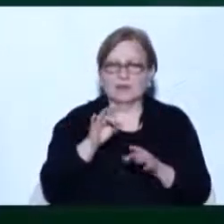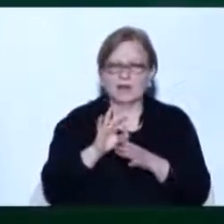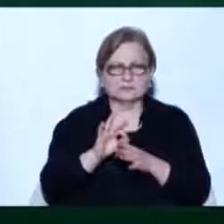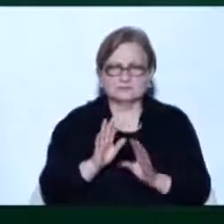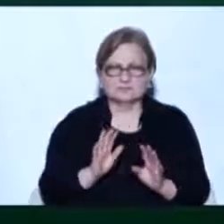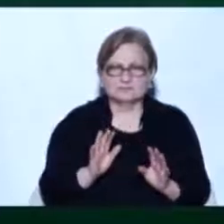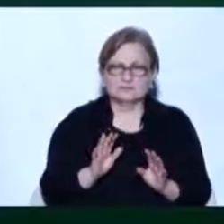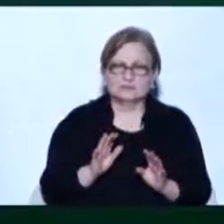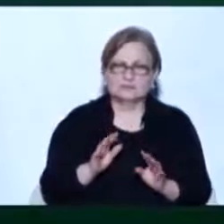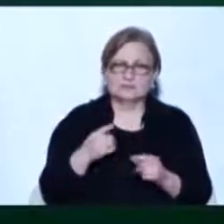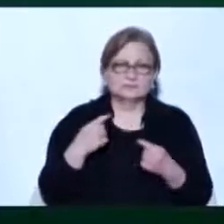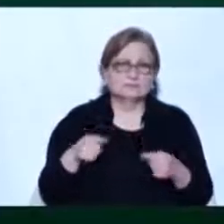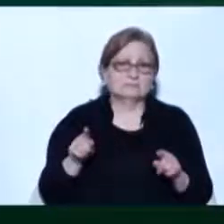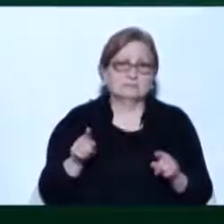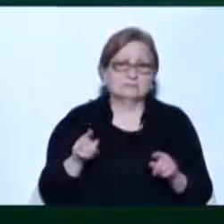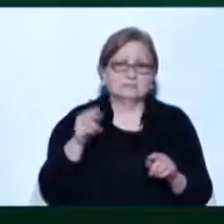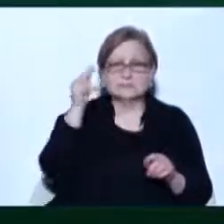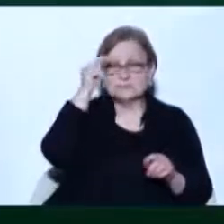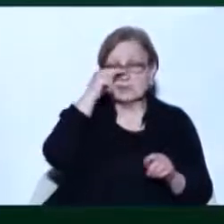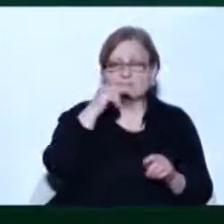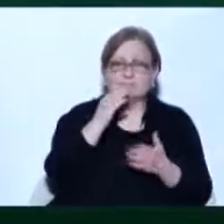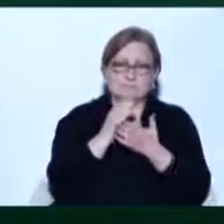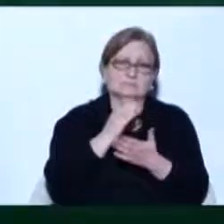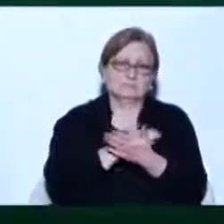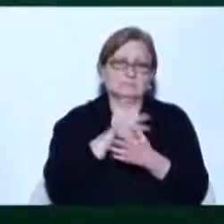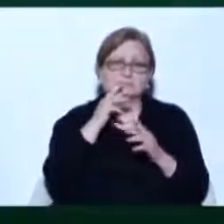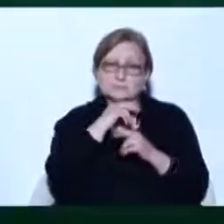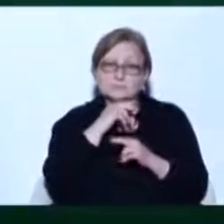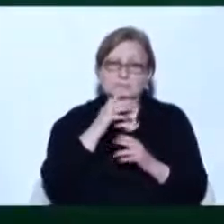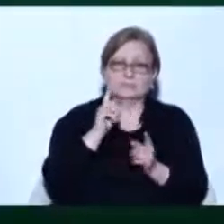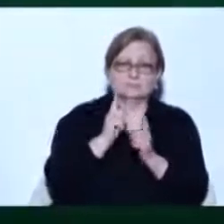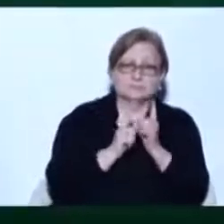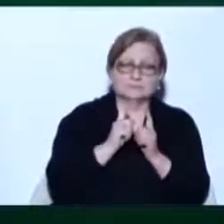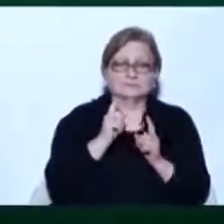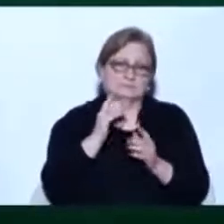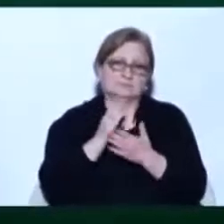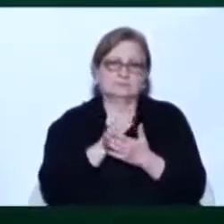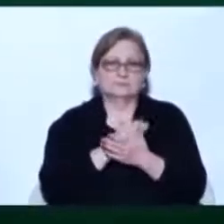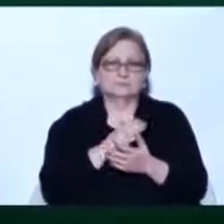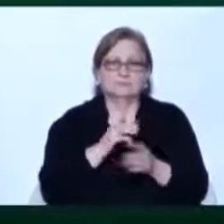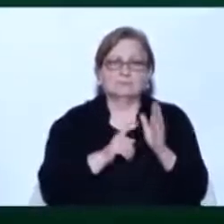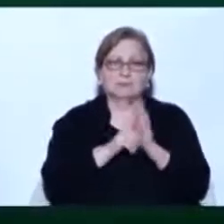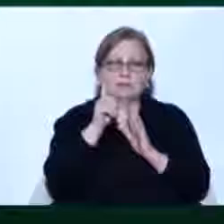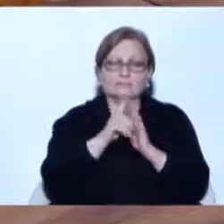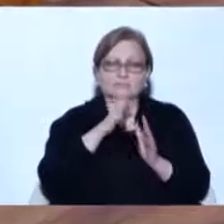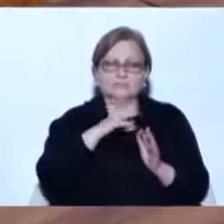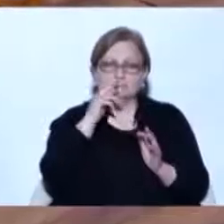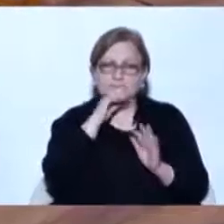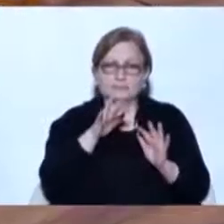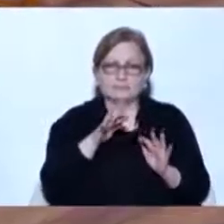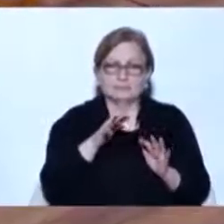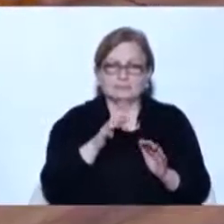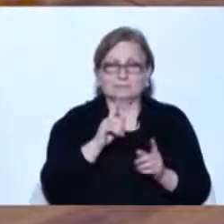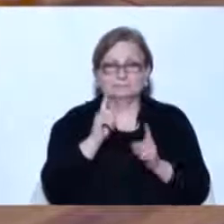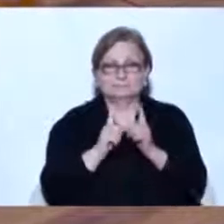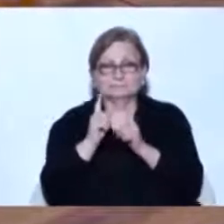ინერვიულო ამაზე. სხვაგვარად, სწავლის პროცესი წარმოუდგენელია. თავდაპირველად ბევრ შეცდომებს უშვებთ. და